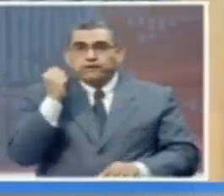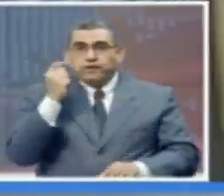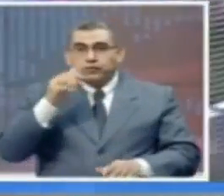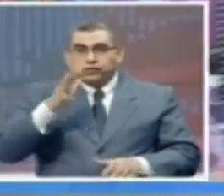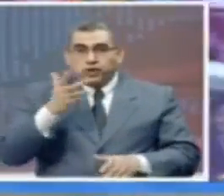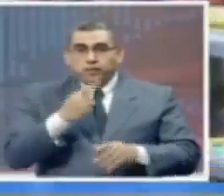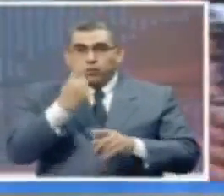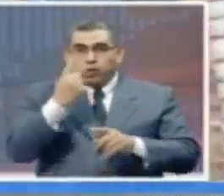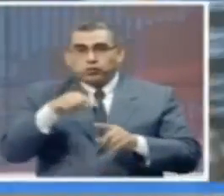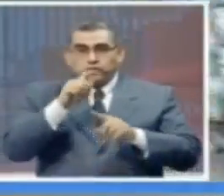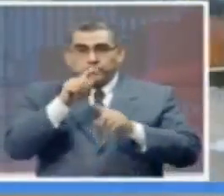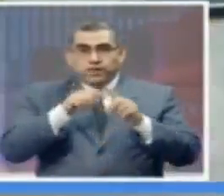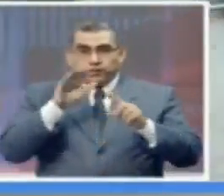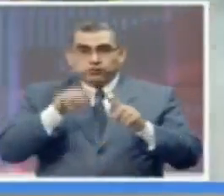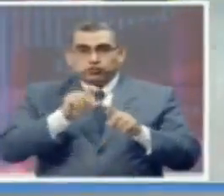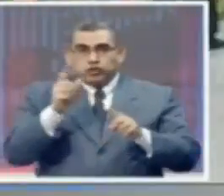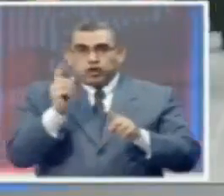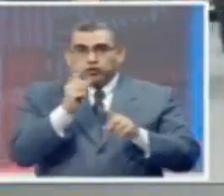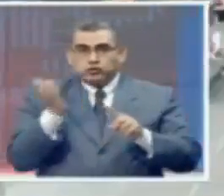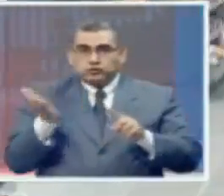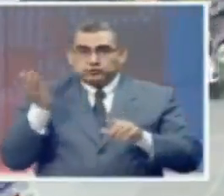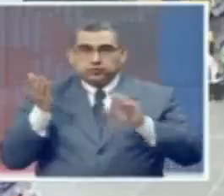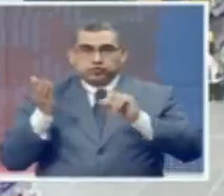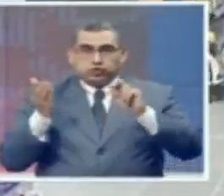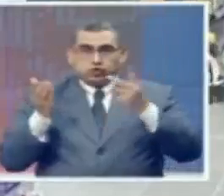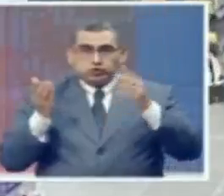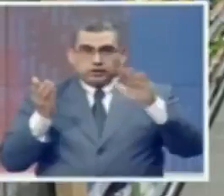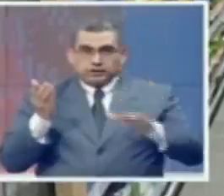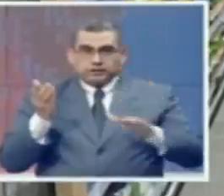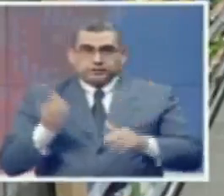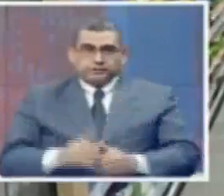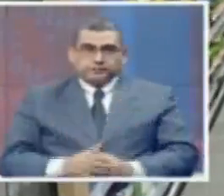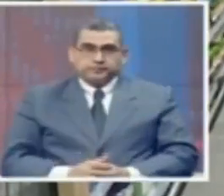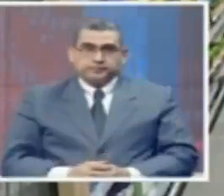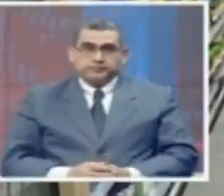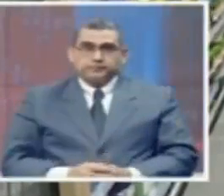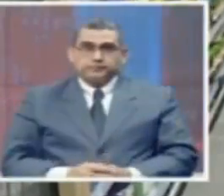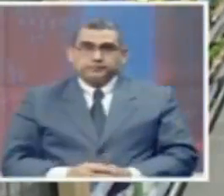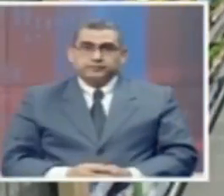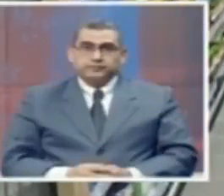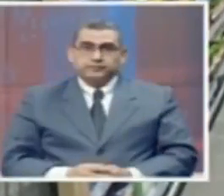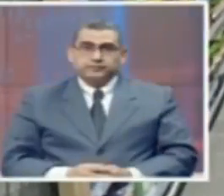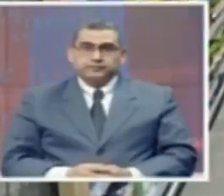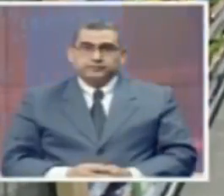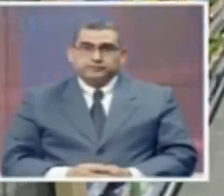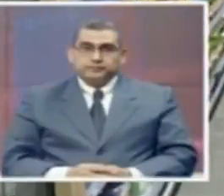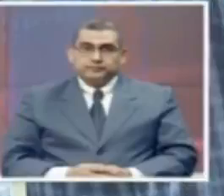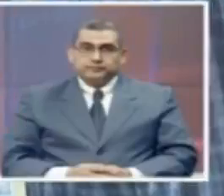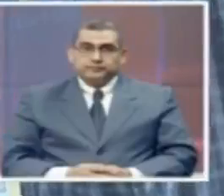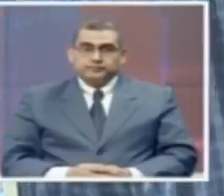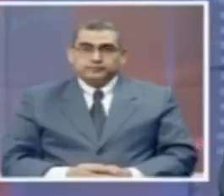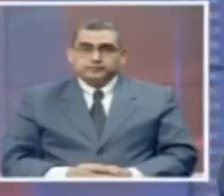بنحو 1.5% مقارنة بشهر نوفمبر السابق عليه.